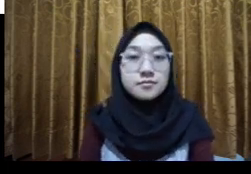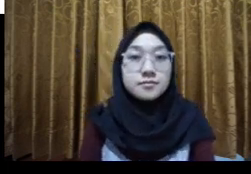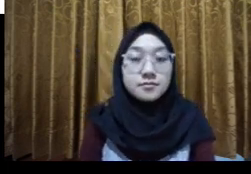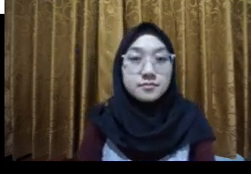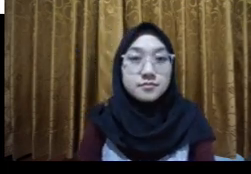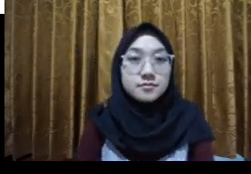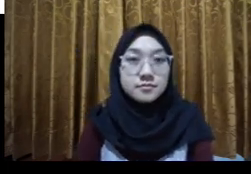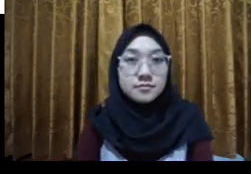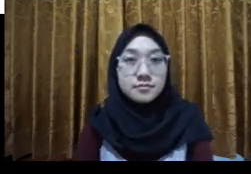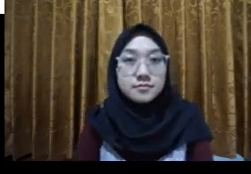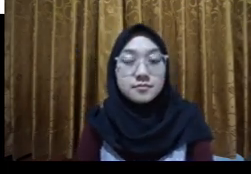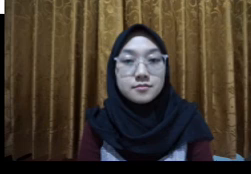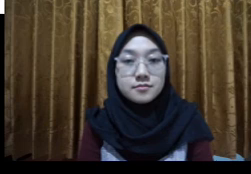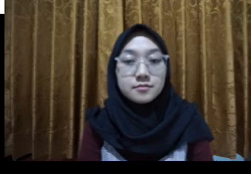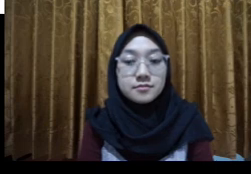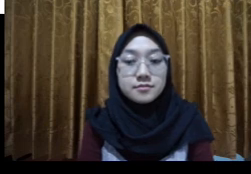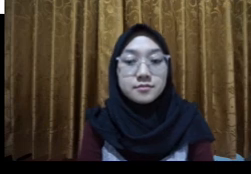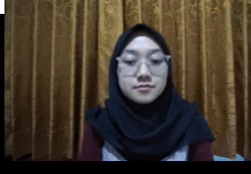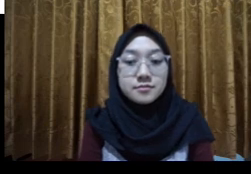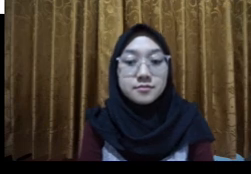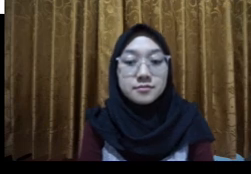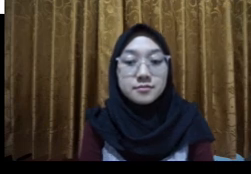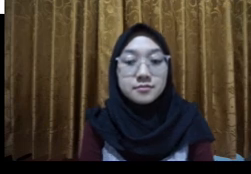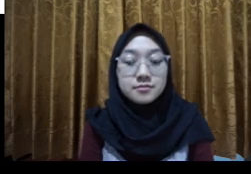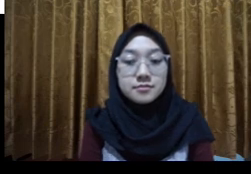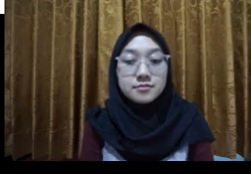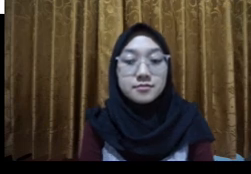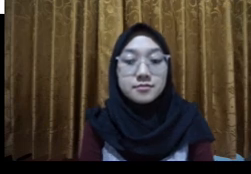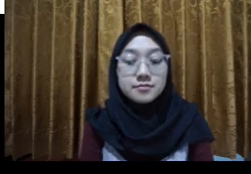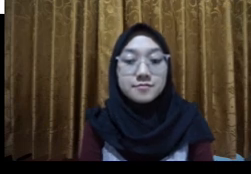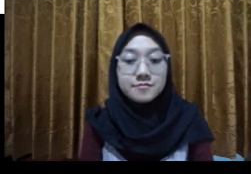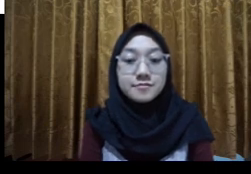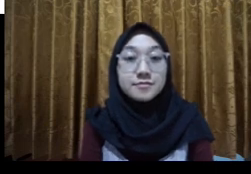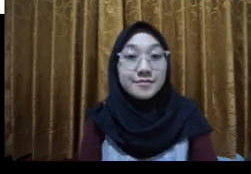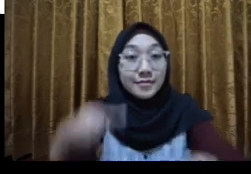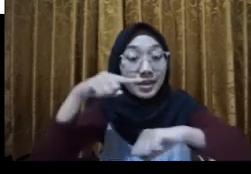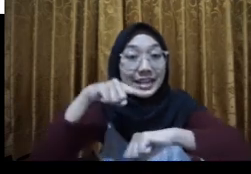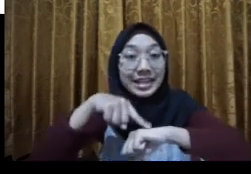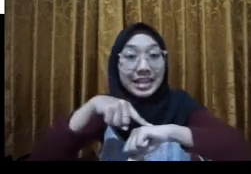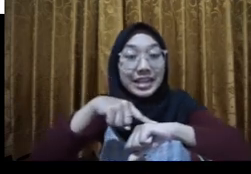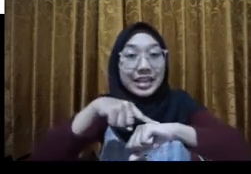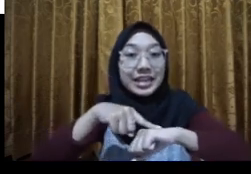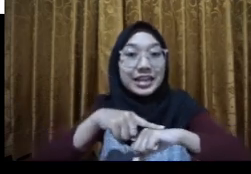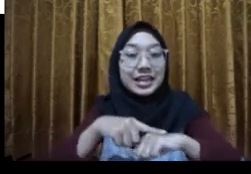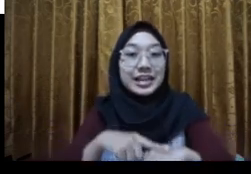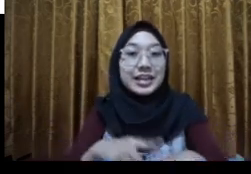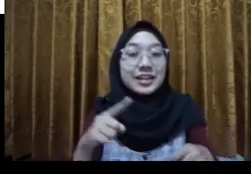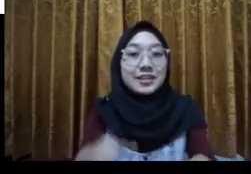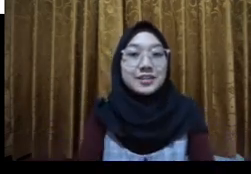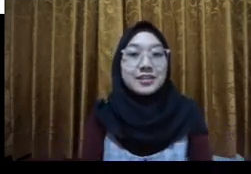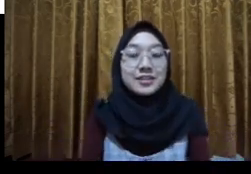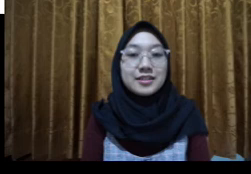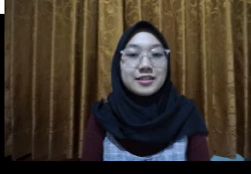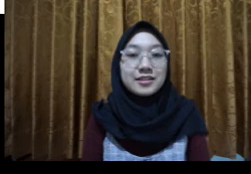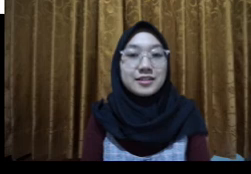Masehi. Luhtu. Nyim Ayu Nining Surini 3 Uminadroh SPDL 4 Tu SPD. Weidai M. Ayu Putu DC.